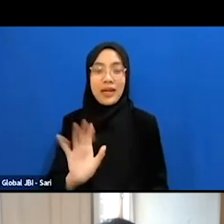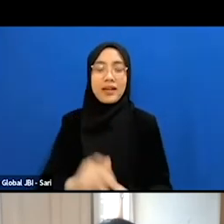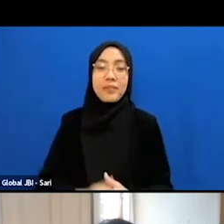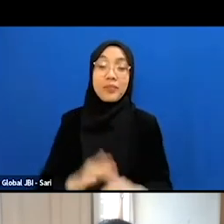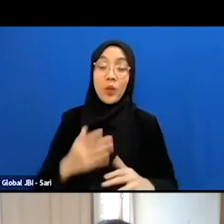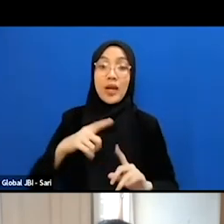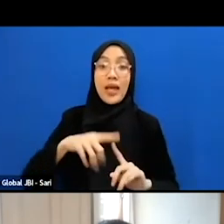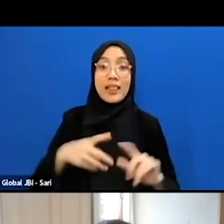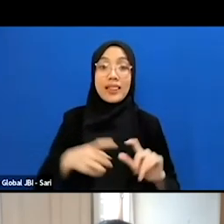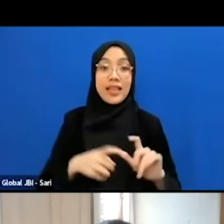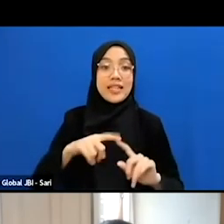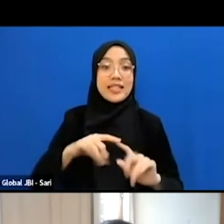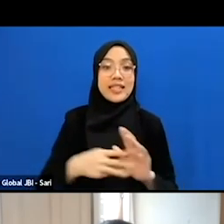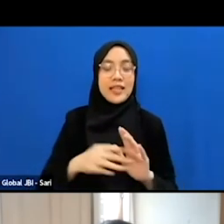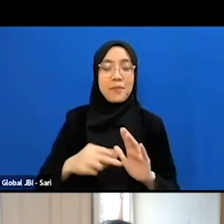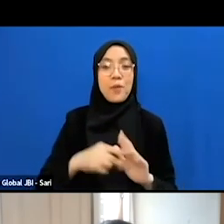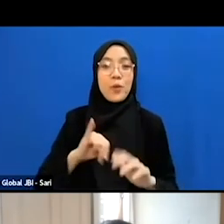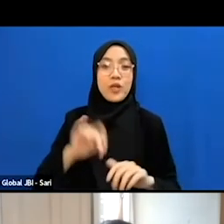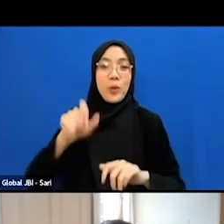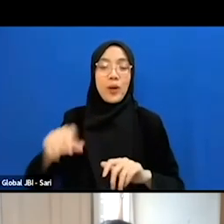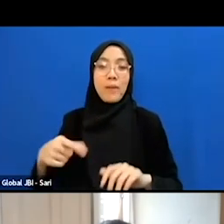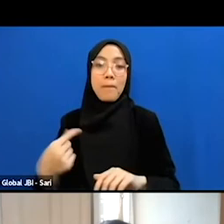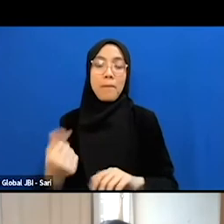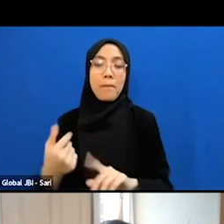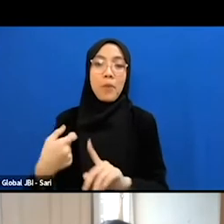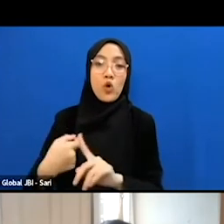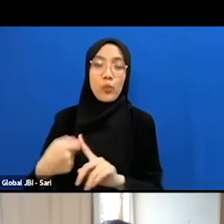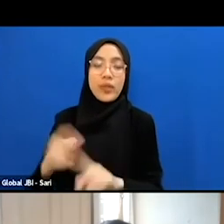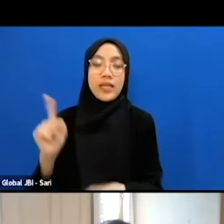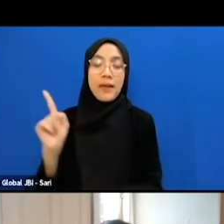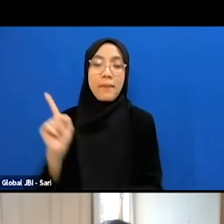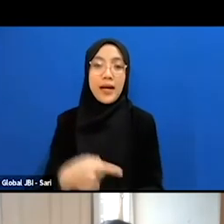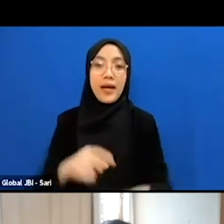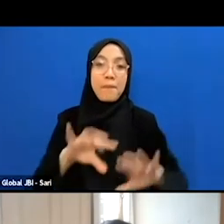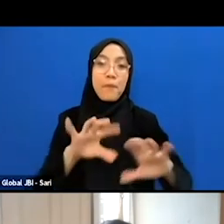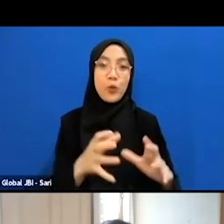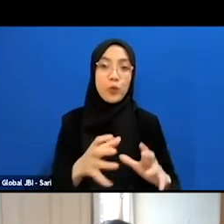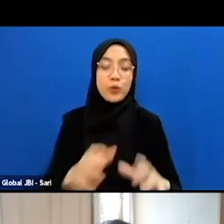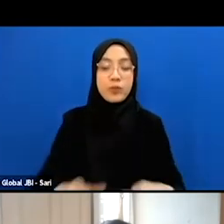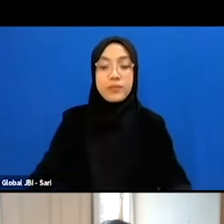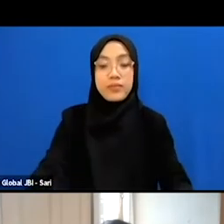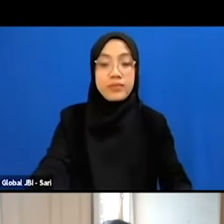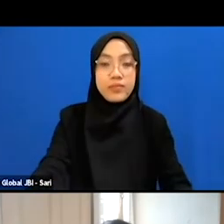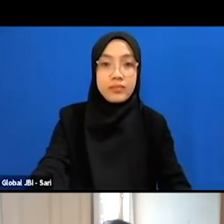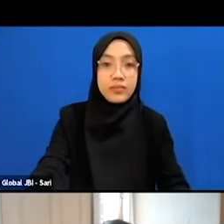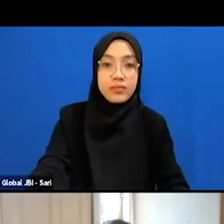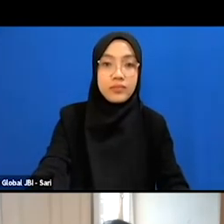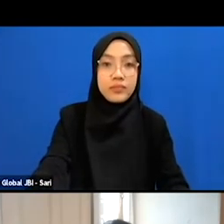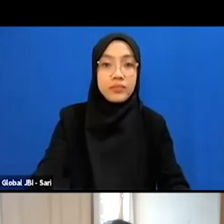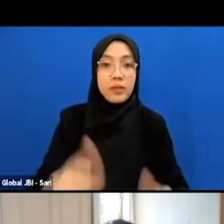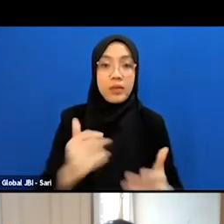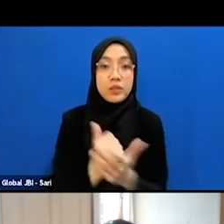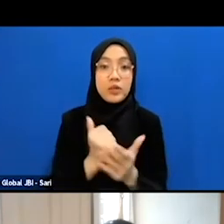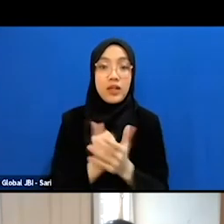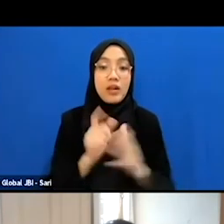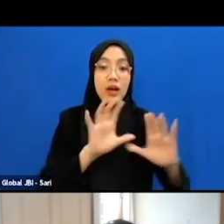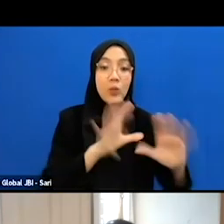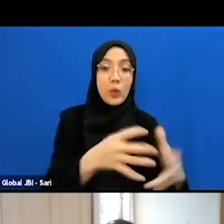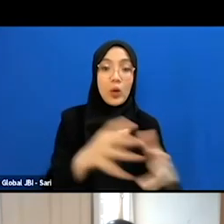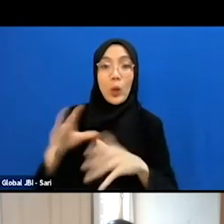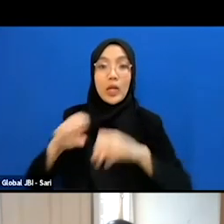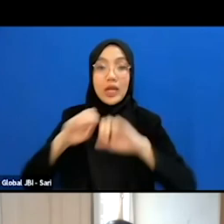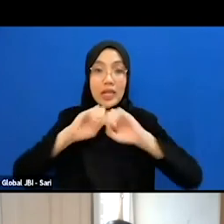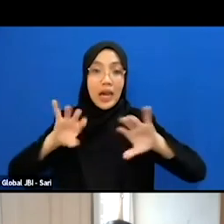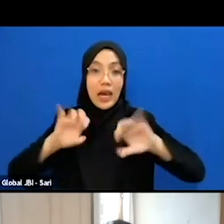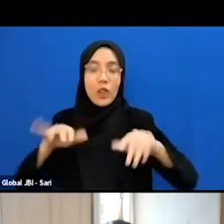testimoni dari seorang konsumen yang menggunakan produk itu itu apakah akan kategorikan sebagai iklan atau